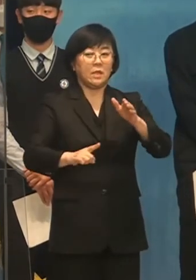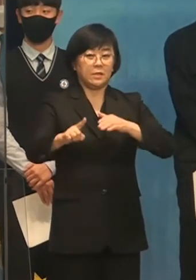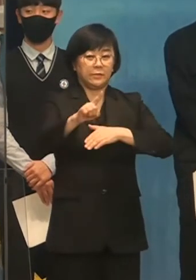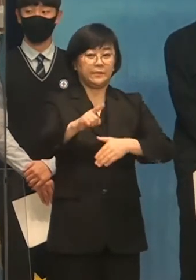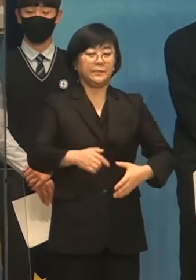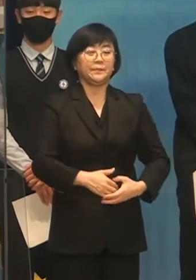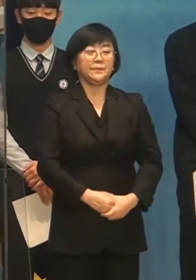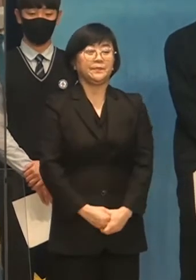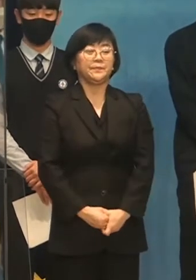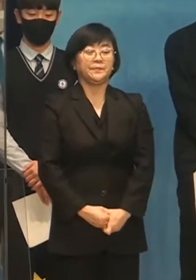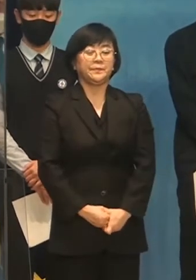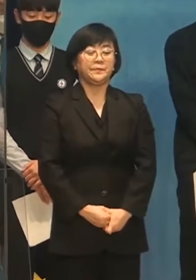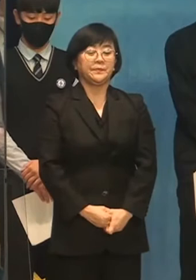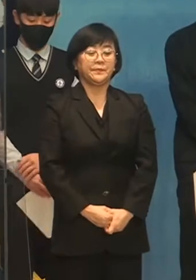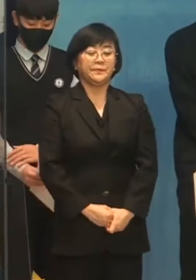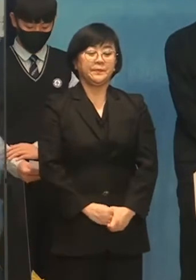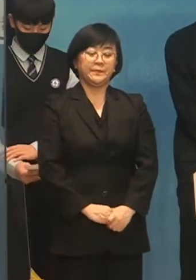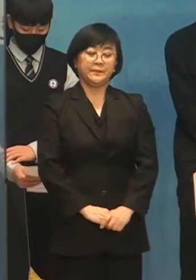것입니다.